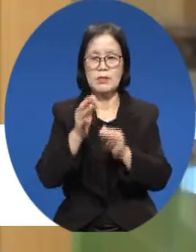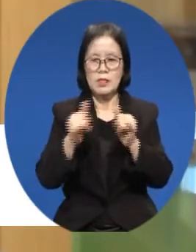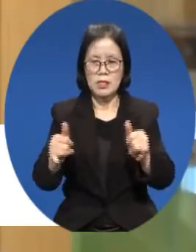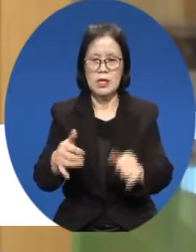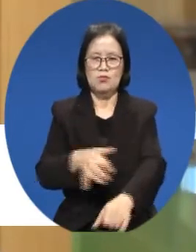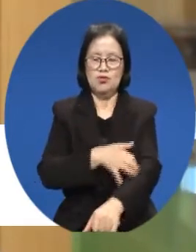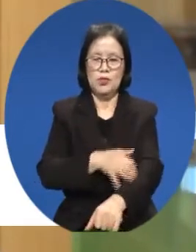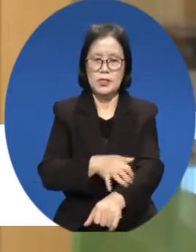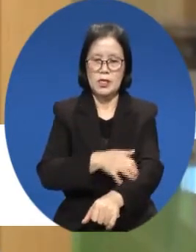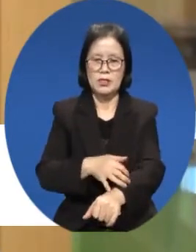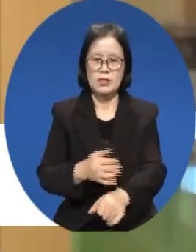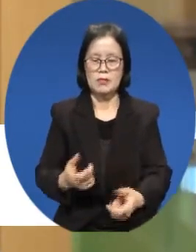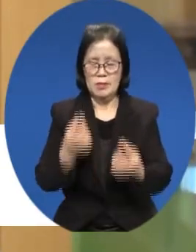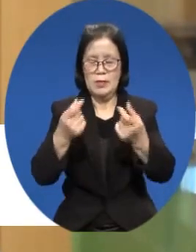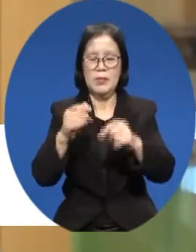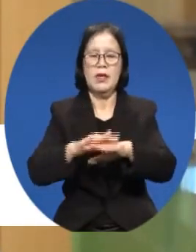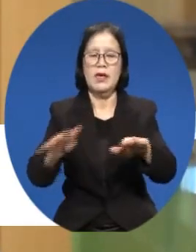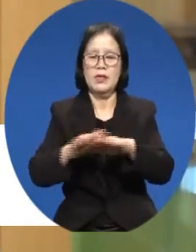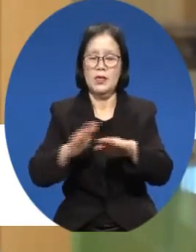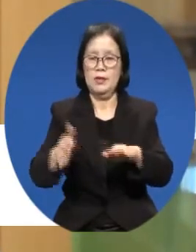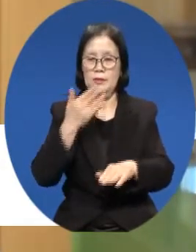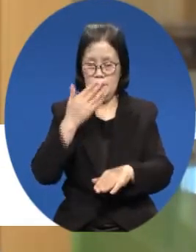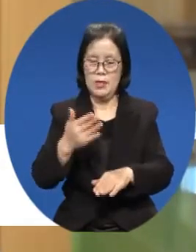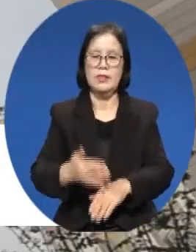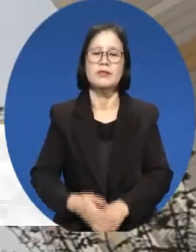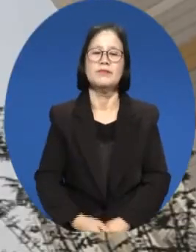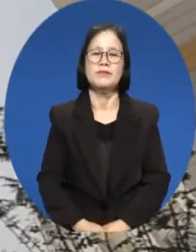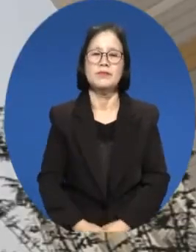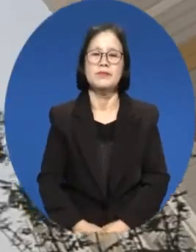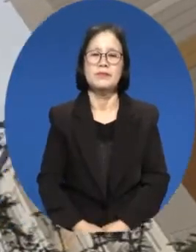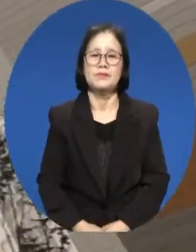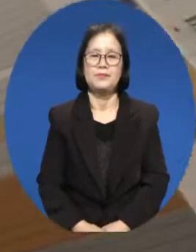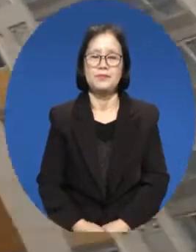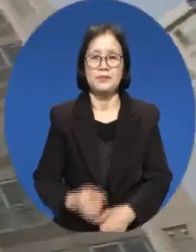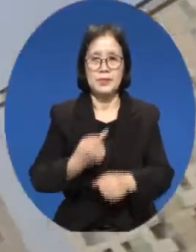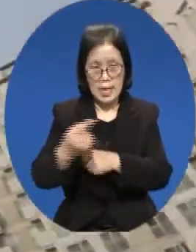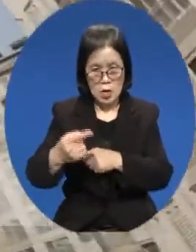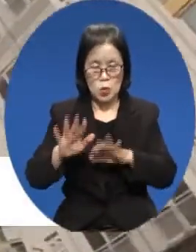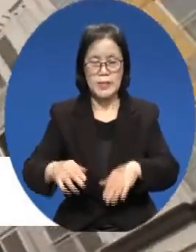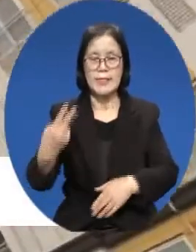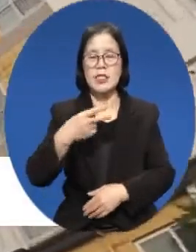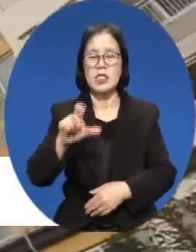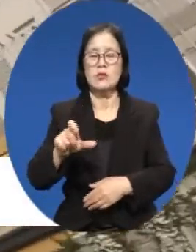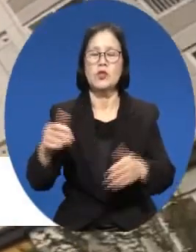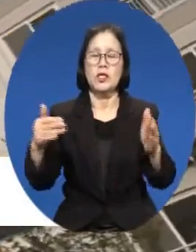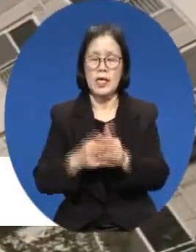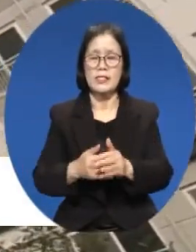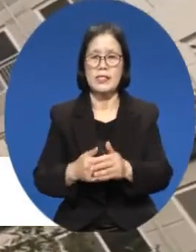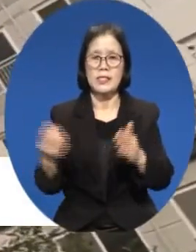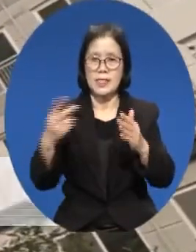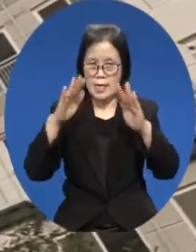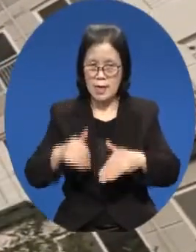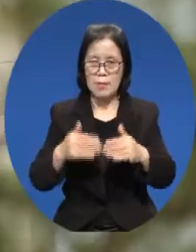불편 사항들을 바로바로 해결해 나가면서 해 나갈 수 있는 내년과 오는 2025년 에도 재개발 주택